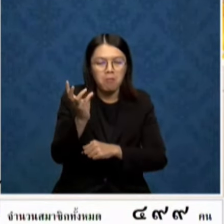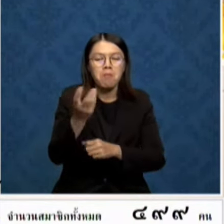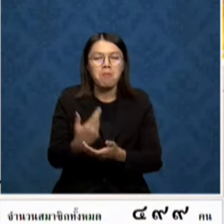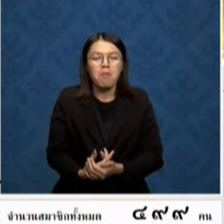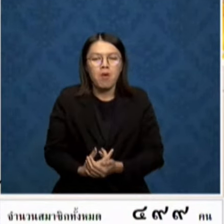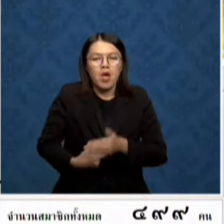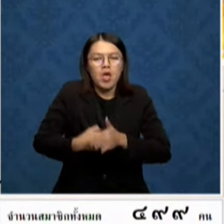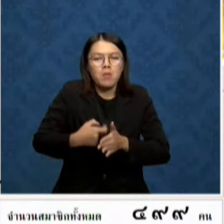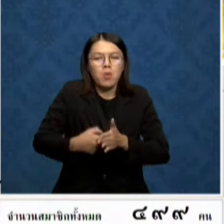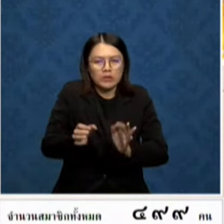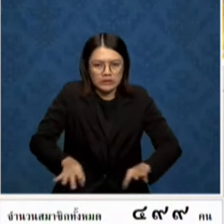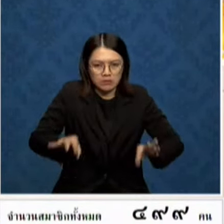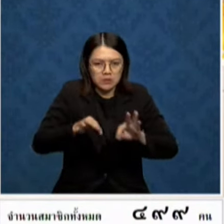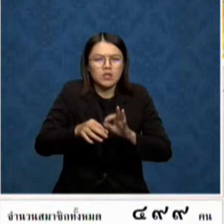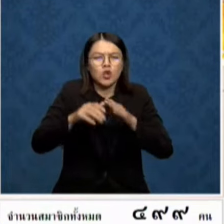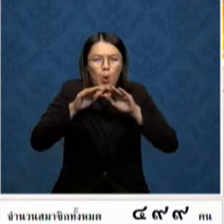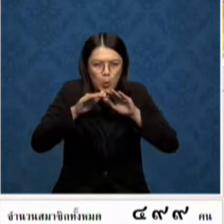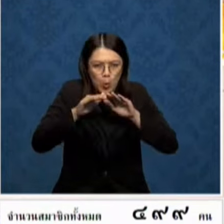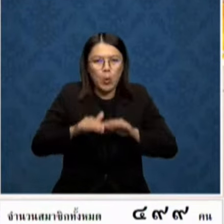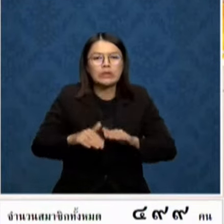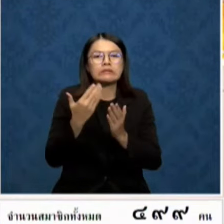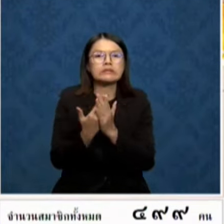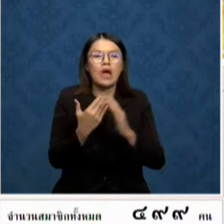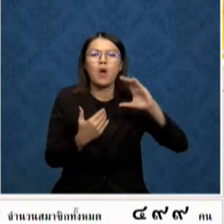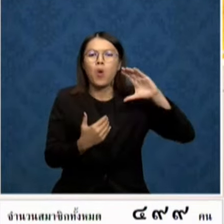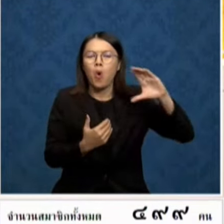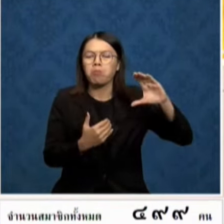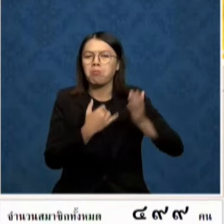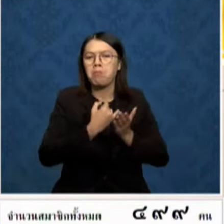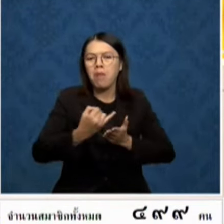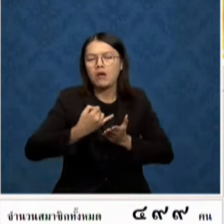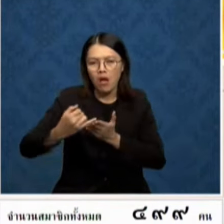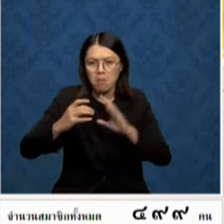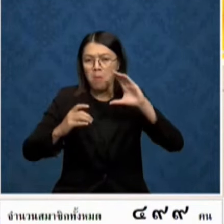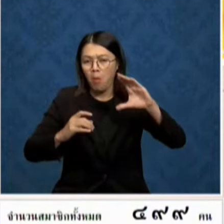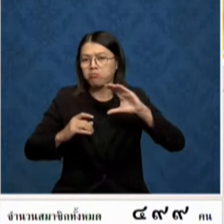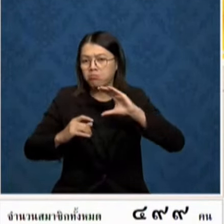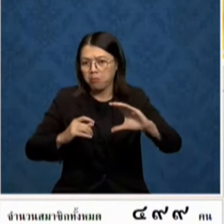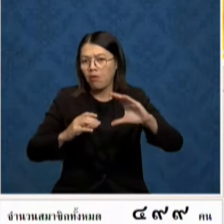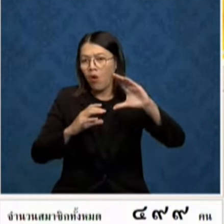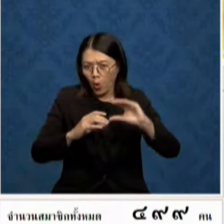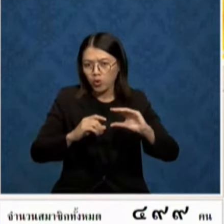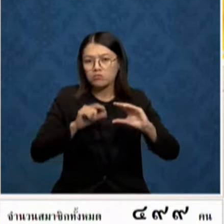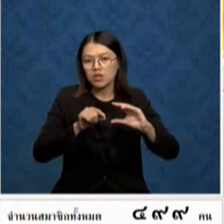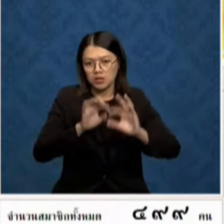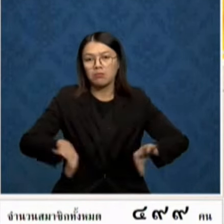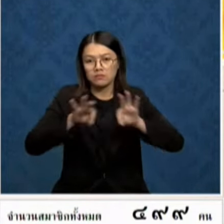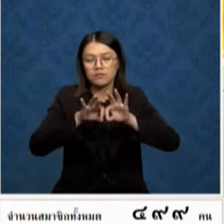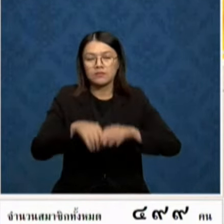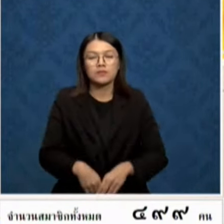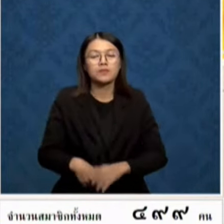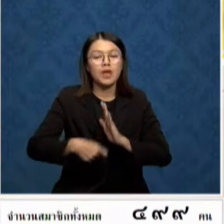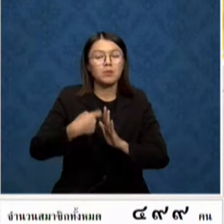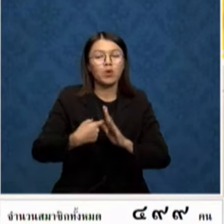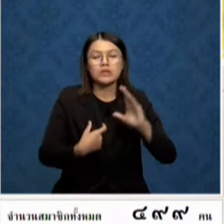ได้พูดในสภาหรือเปล่า ใช่ใช่ ใช่ไหมในฐานะกรรมาธิการ เพราะปกติกันอยู่ในห้องไง จะพูดกันในห้องกรรมาธิการแต่วันนี้